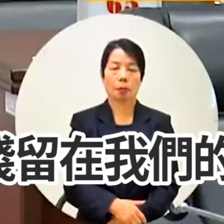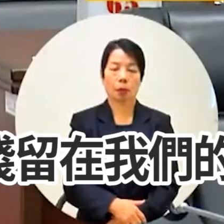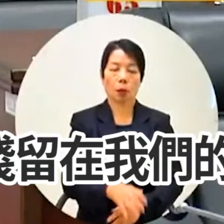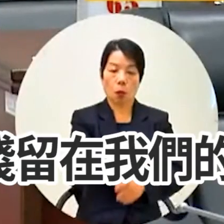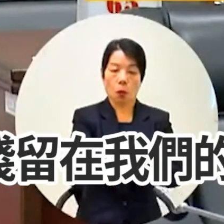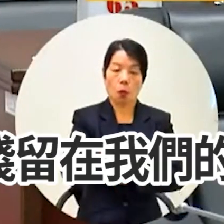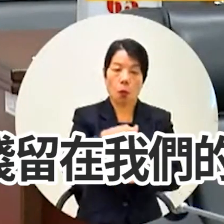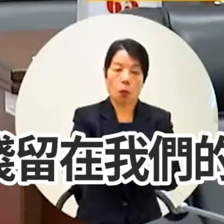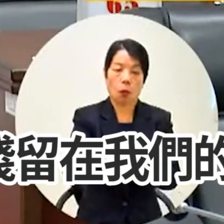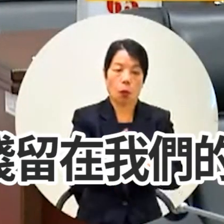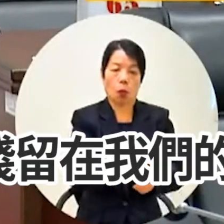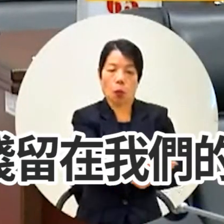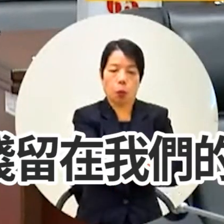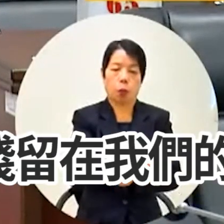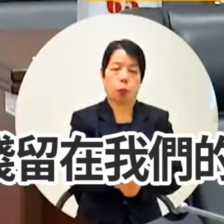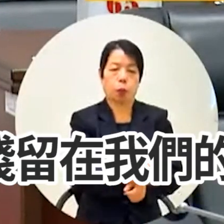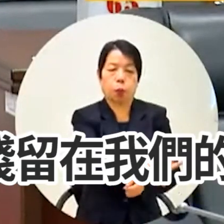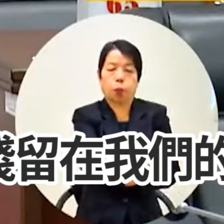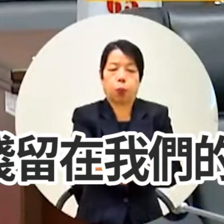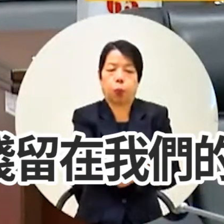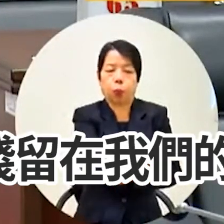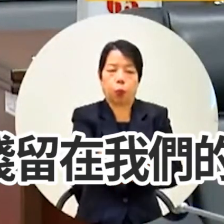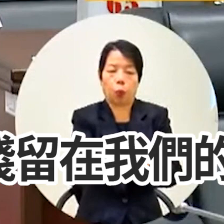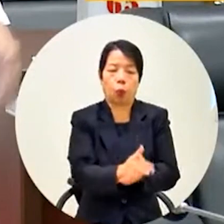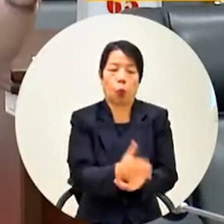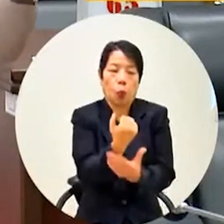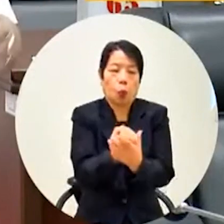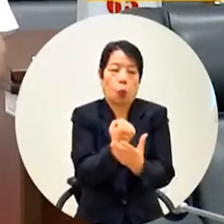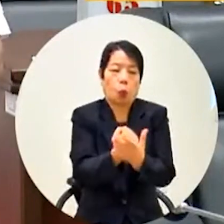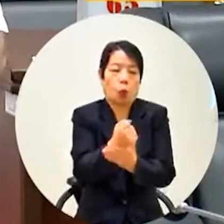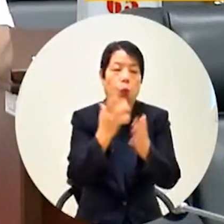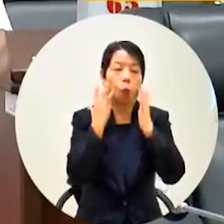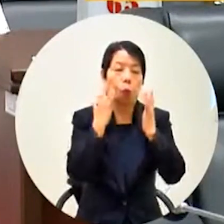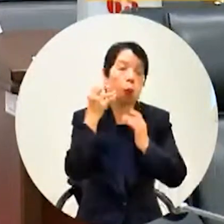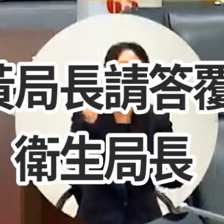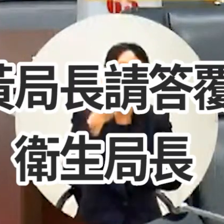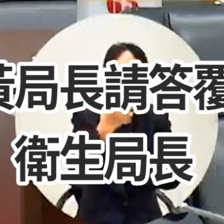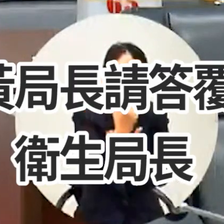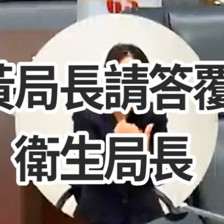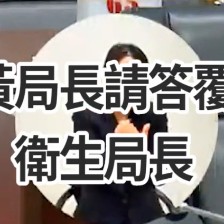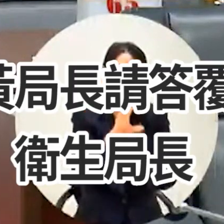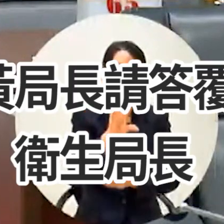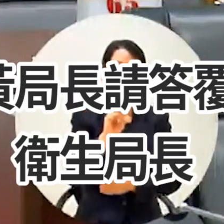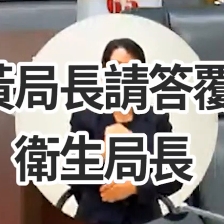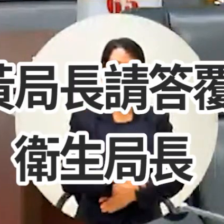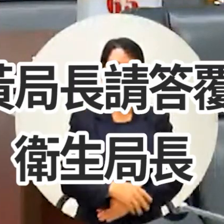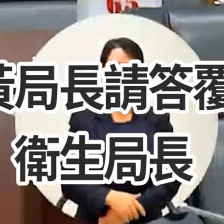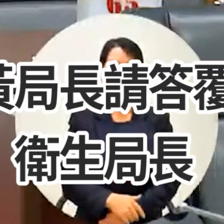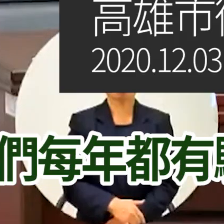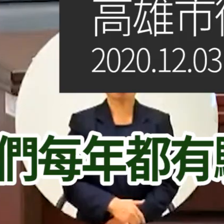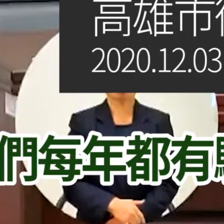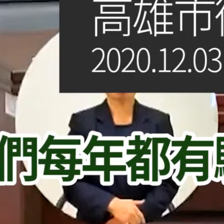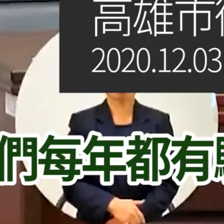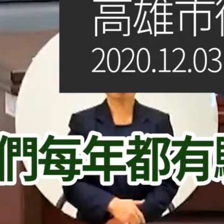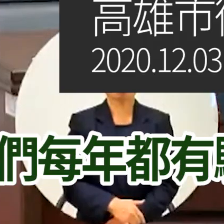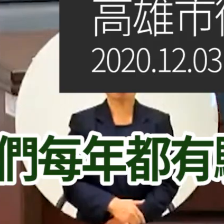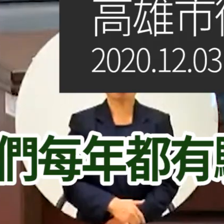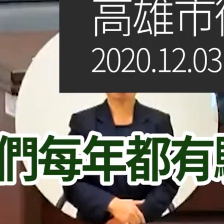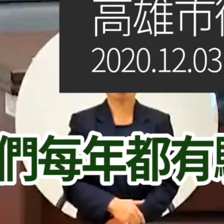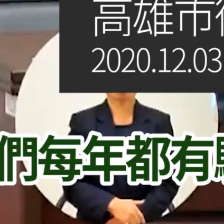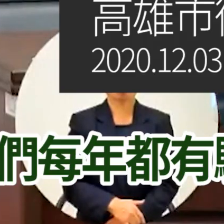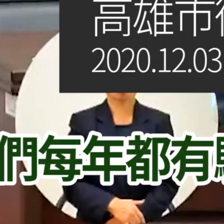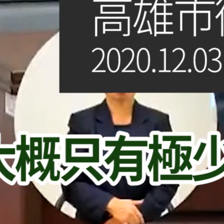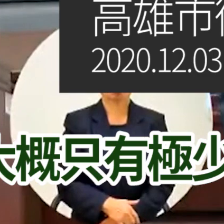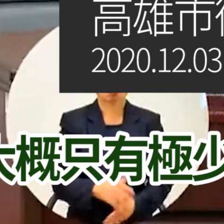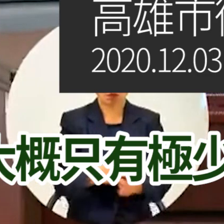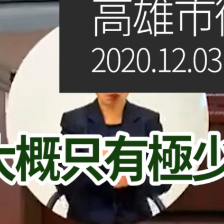留在我们的蔬菜水果的上面？咱农业那个 黄局长，请答复。 咱达达弄